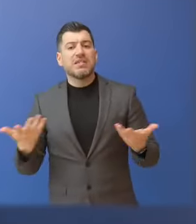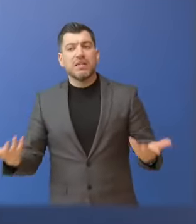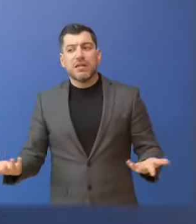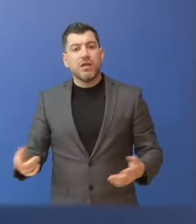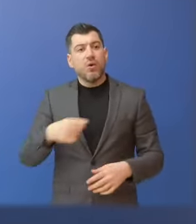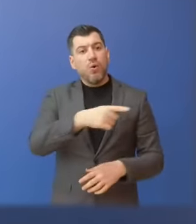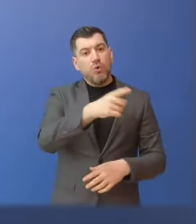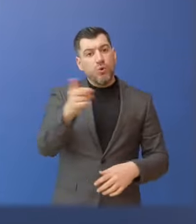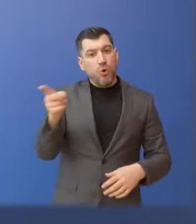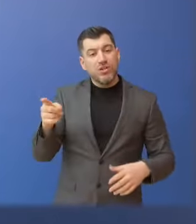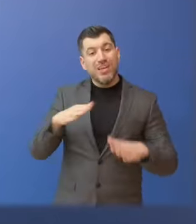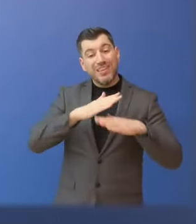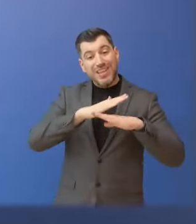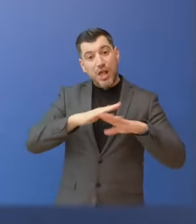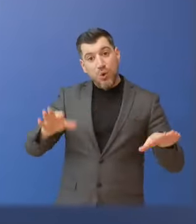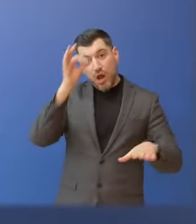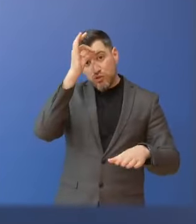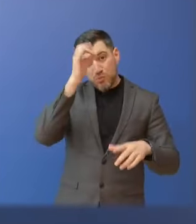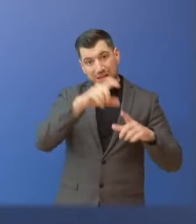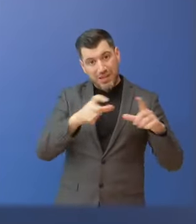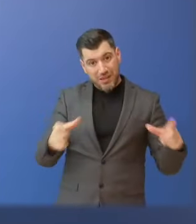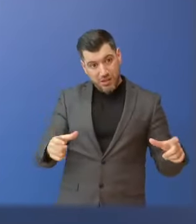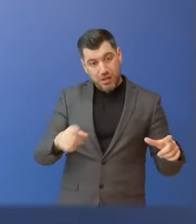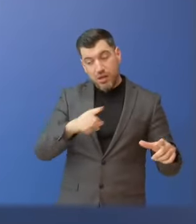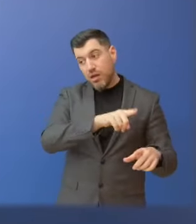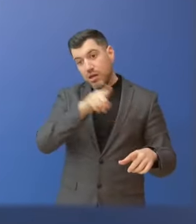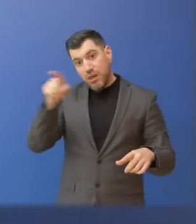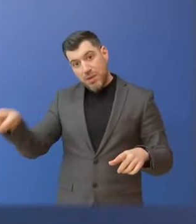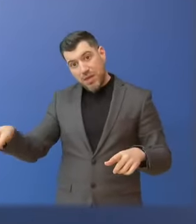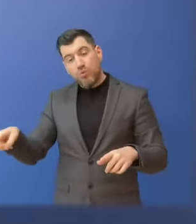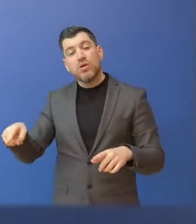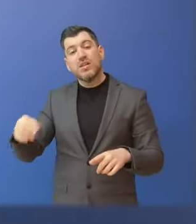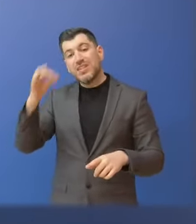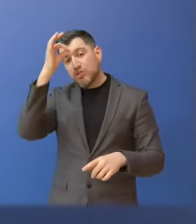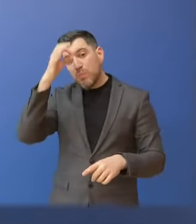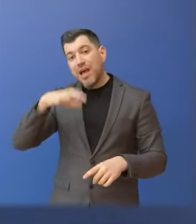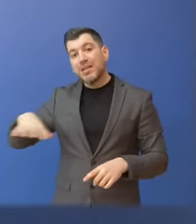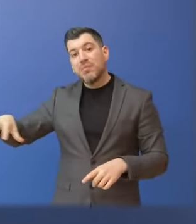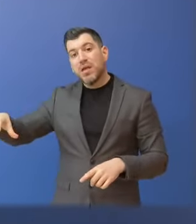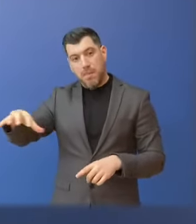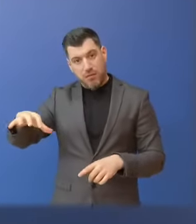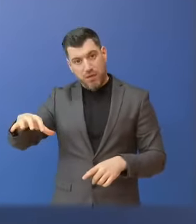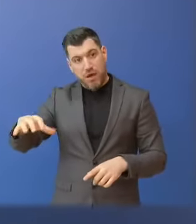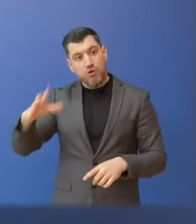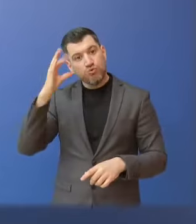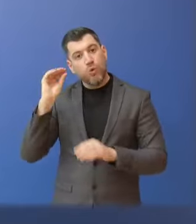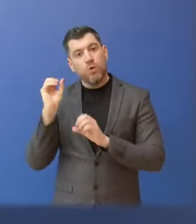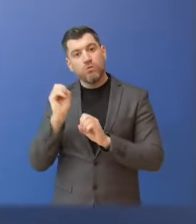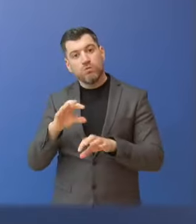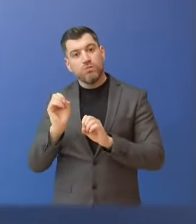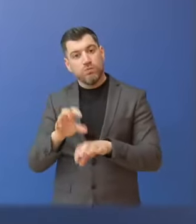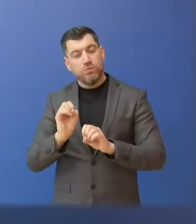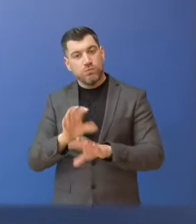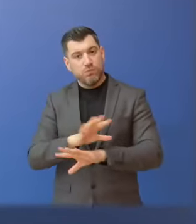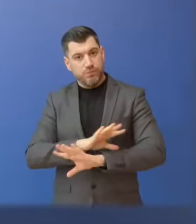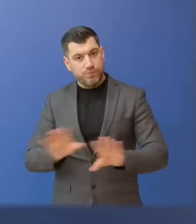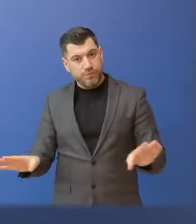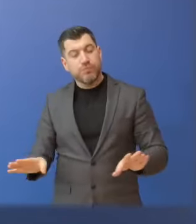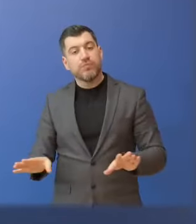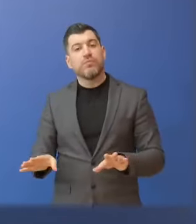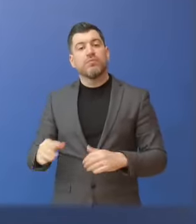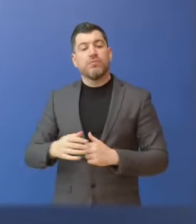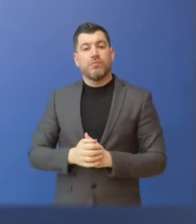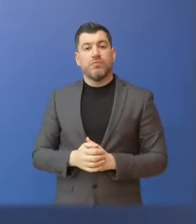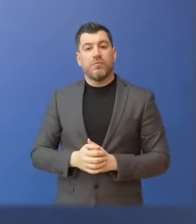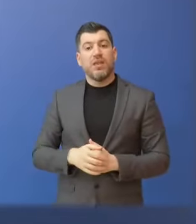της αττικής ενισχύθηκε η ασφάλεια των συνόρων με 260.000 αποτροπαιο μεταναστών έχουμε